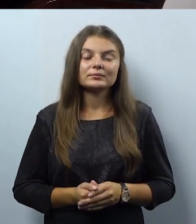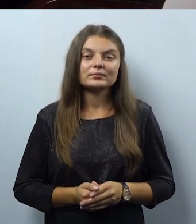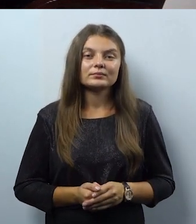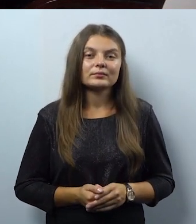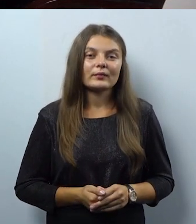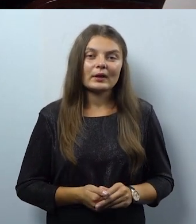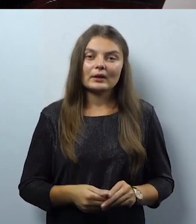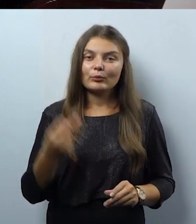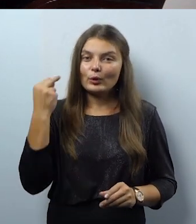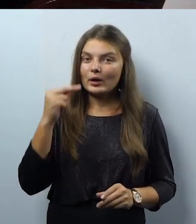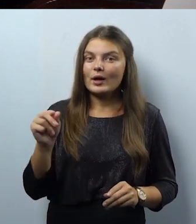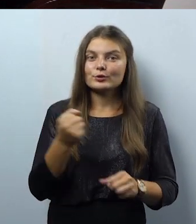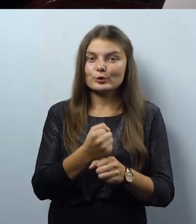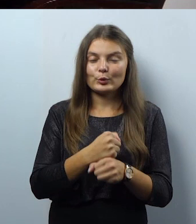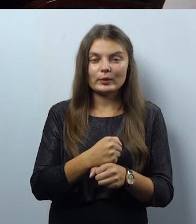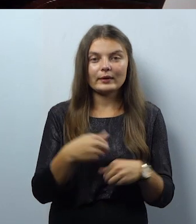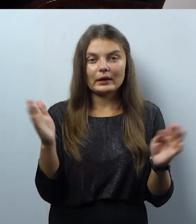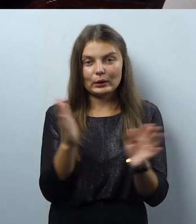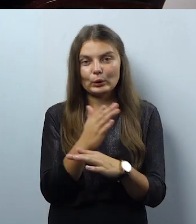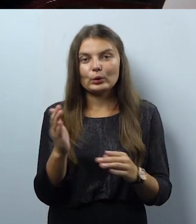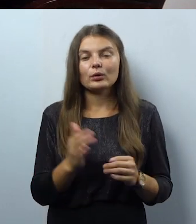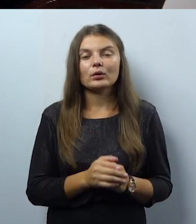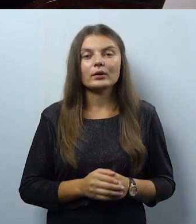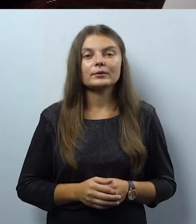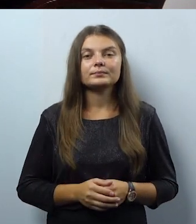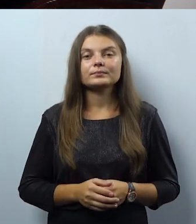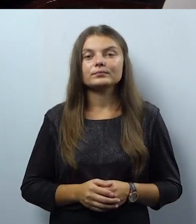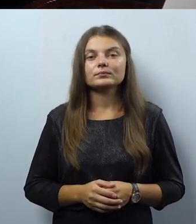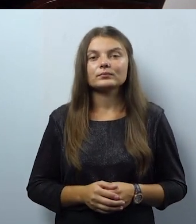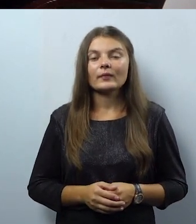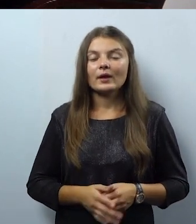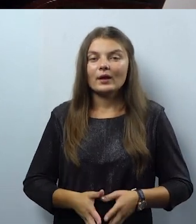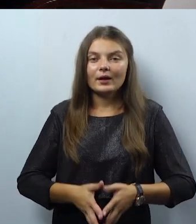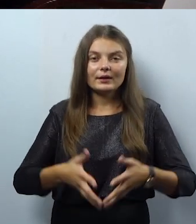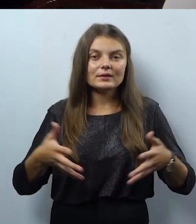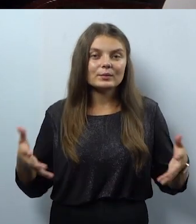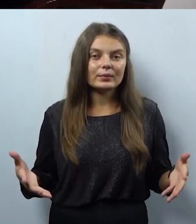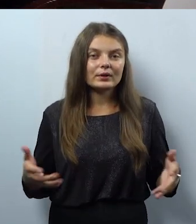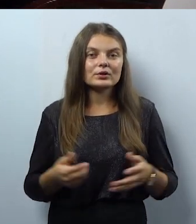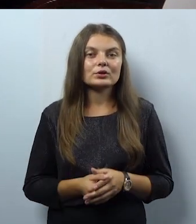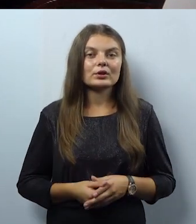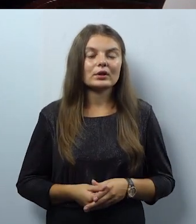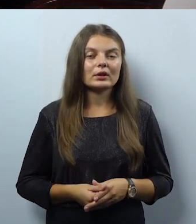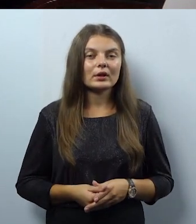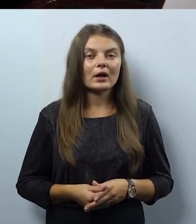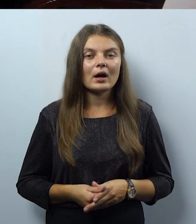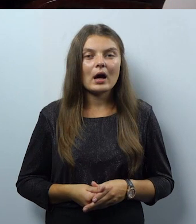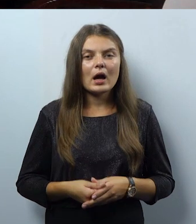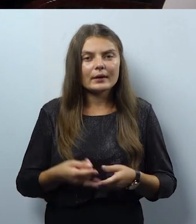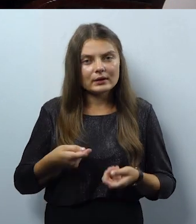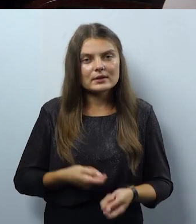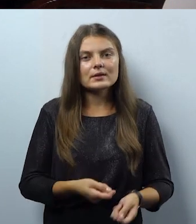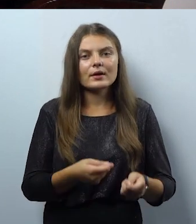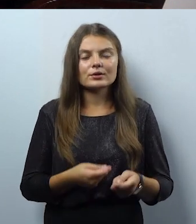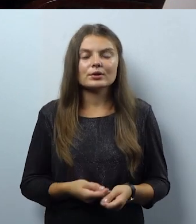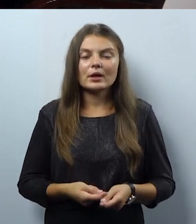поліпшення екологічних умов проживання мешканців міста, збільшити кількість насадження зелених,